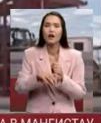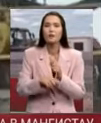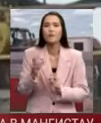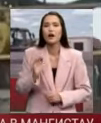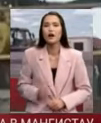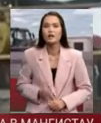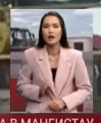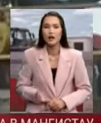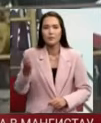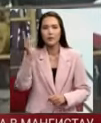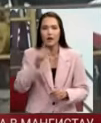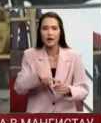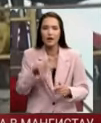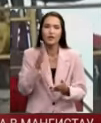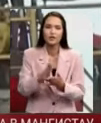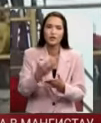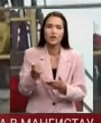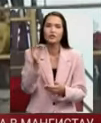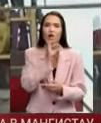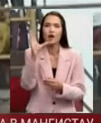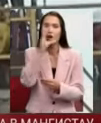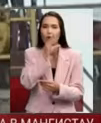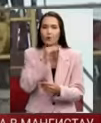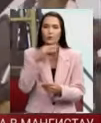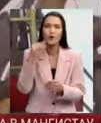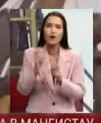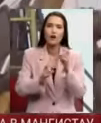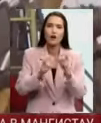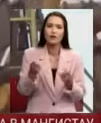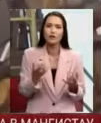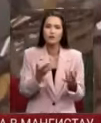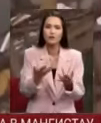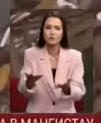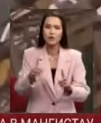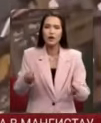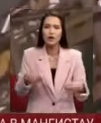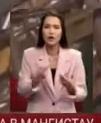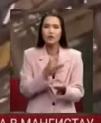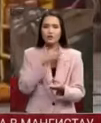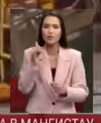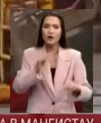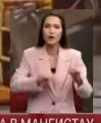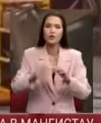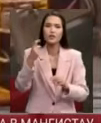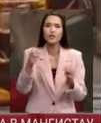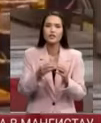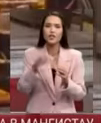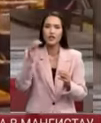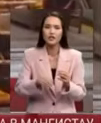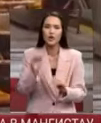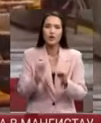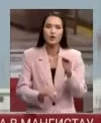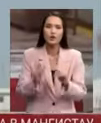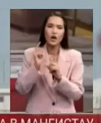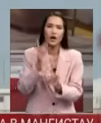в конкурентоспособности нового производства. Потребность только в Мангистауской области составляет 110 тысяч тонн труб. Ежегодно на заводе